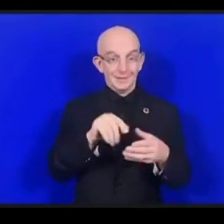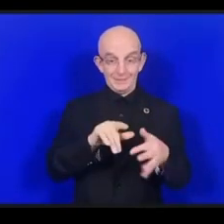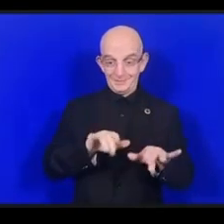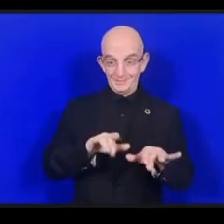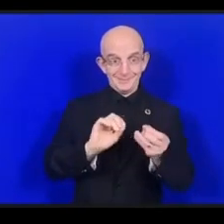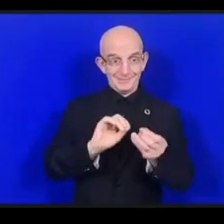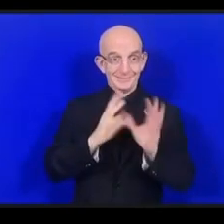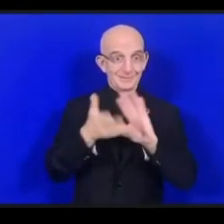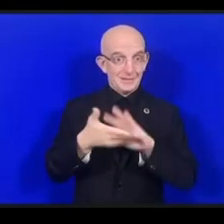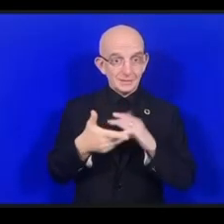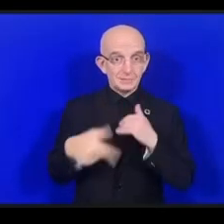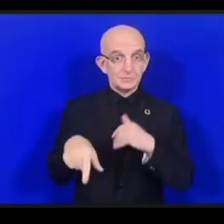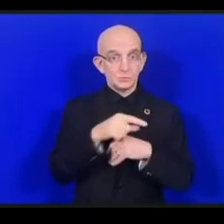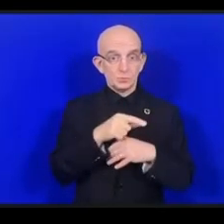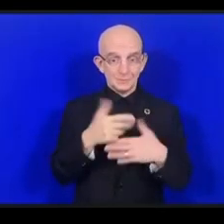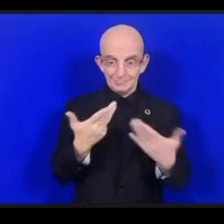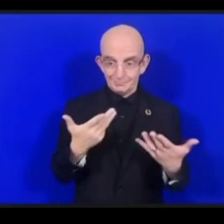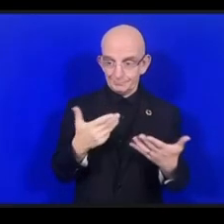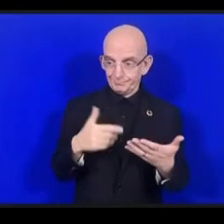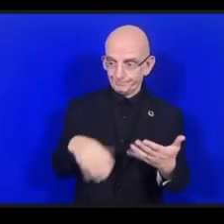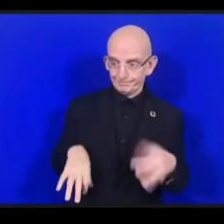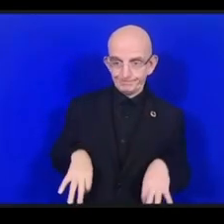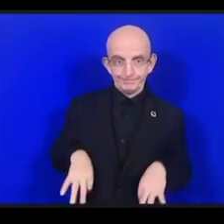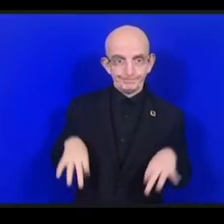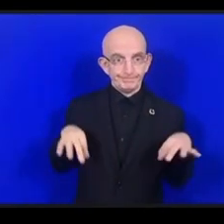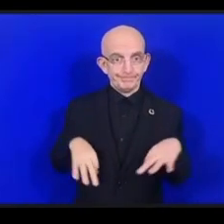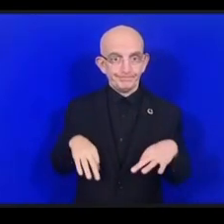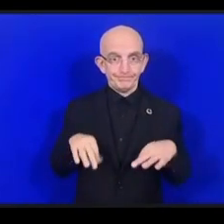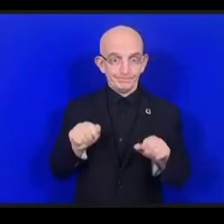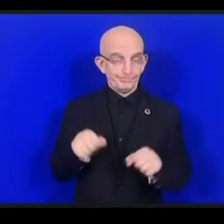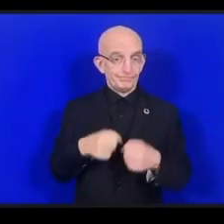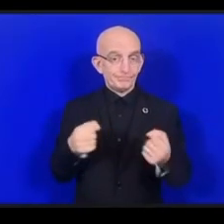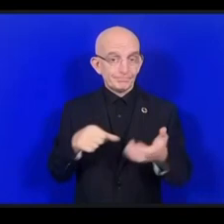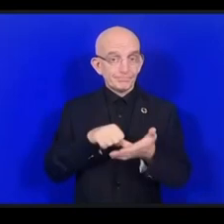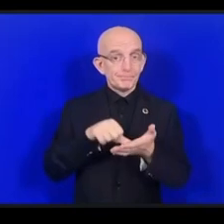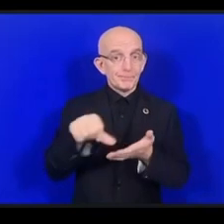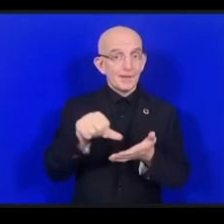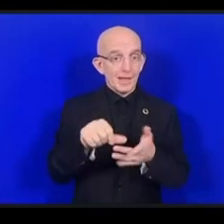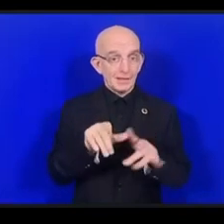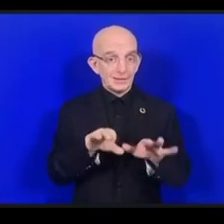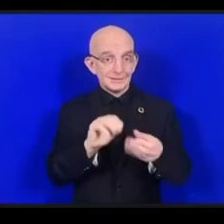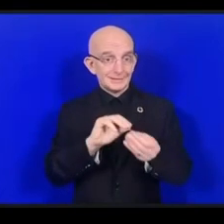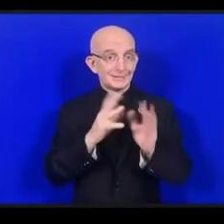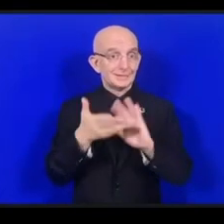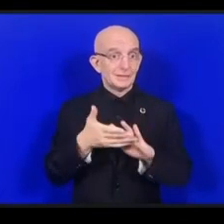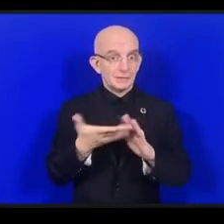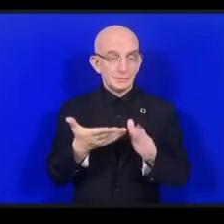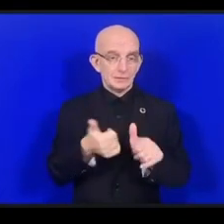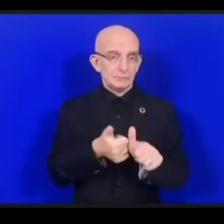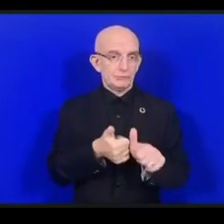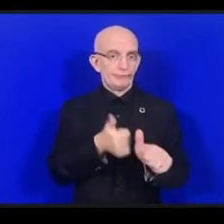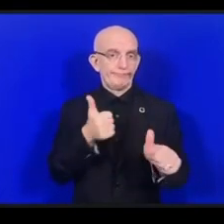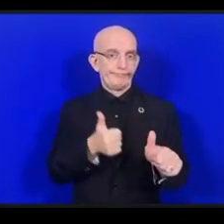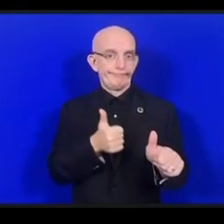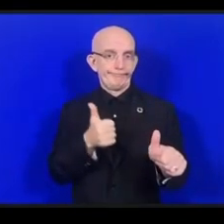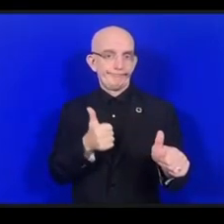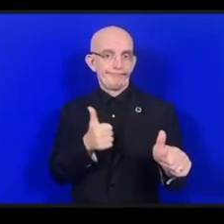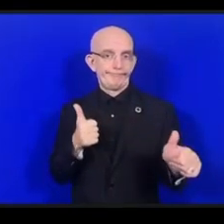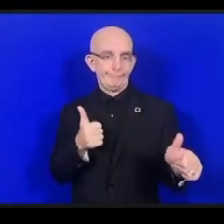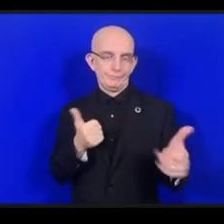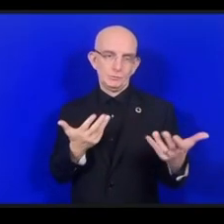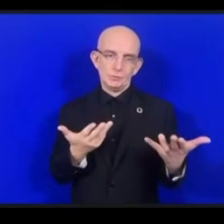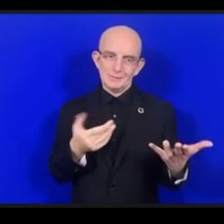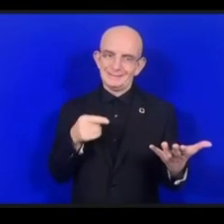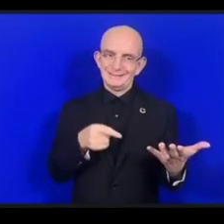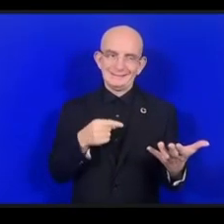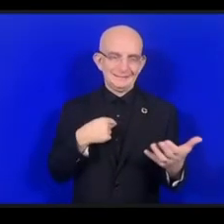被甩在后面。这也就是我想强调的一个现象。